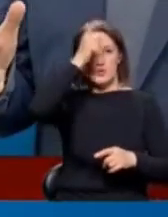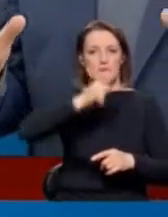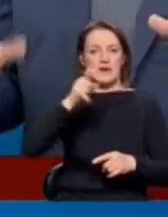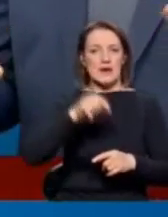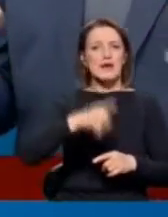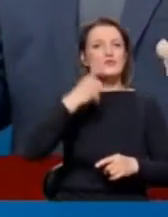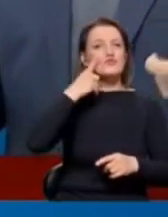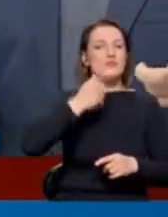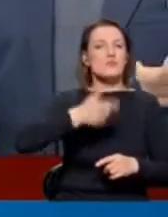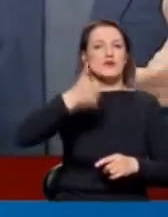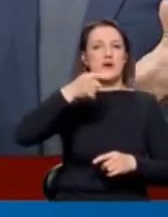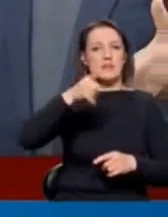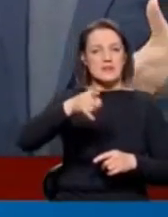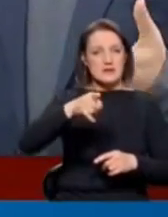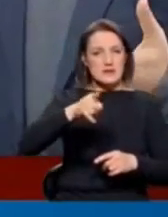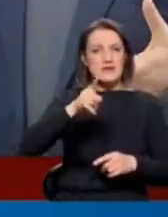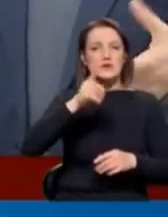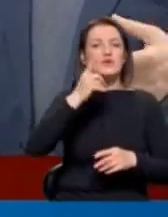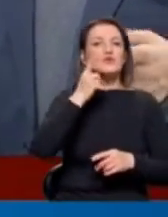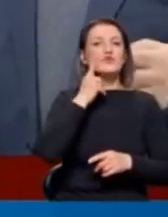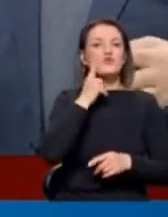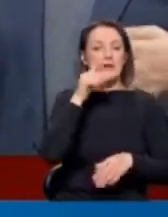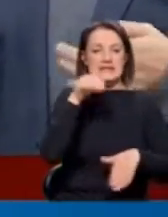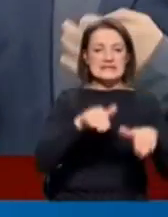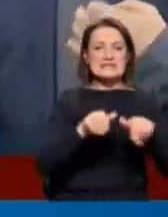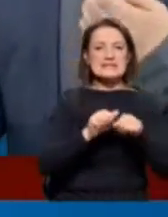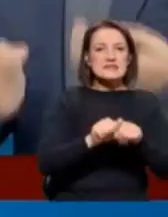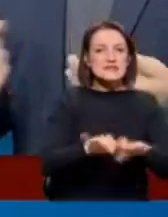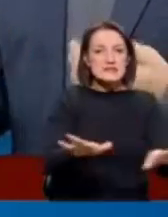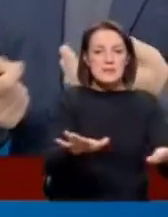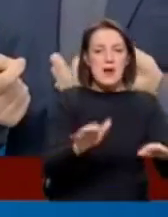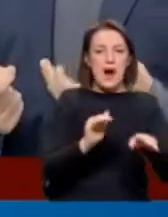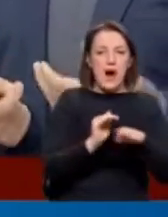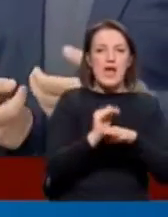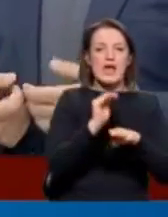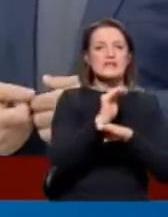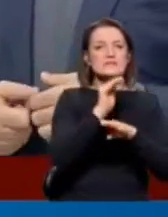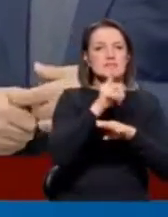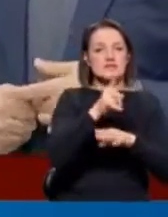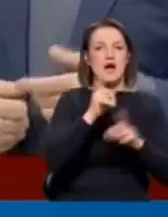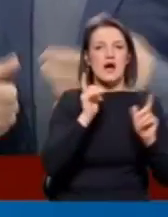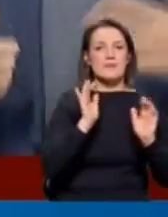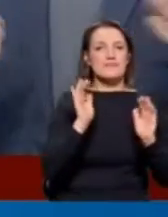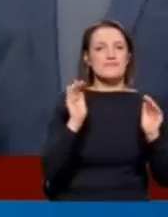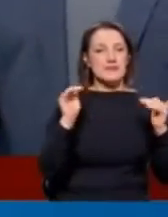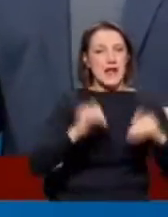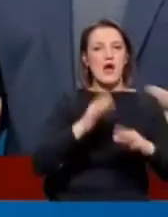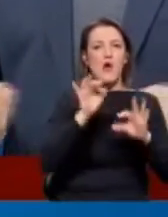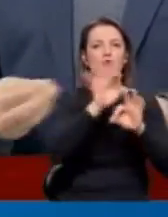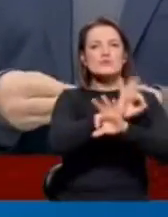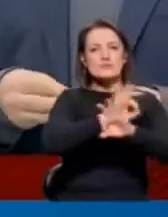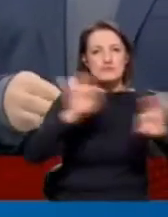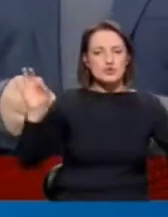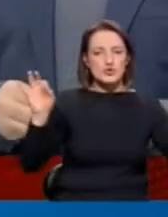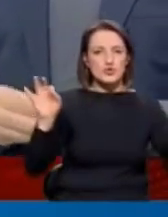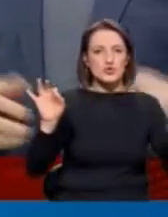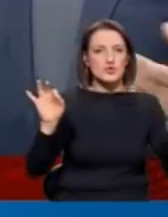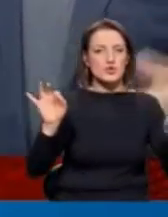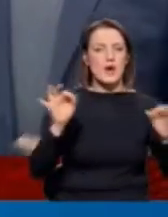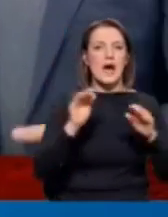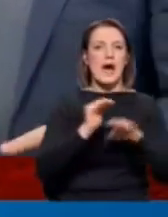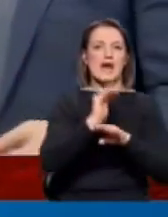cumhurbaşkanlığı hükümet Evet Ee hayatımıza getirdiği birtakım olumsuzluklar